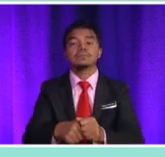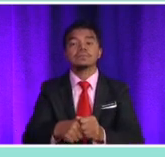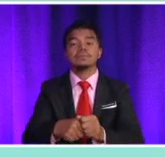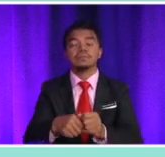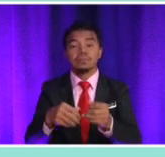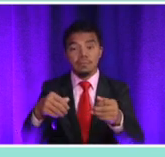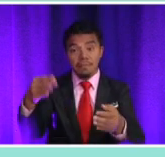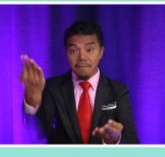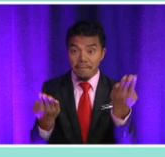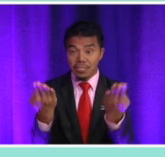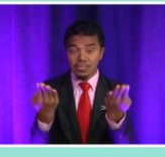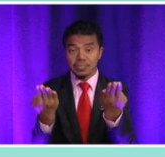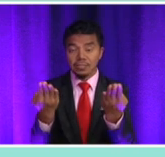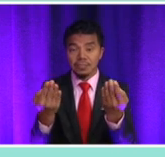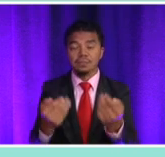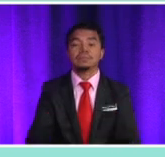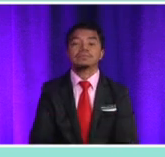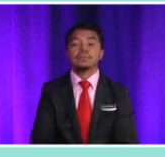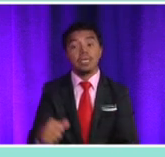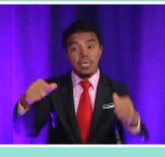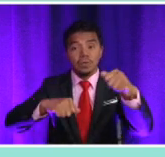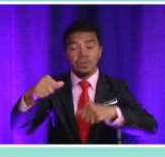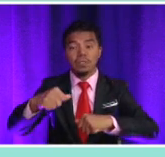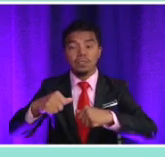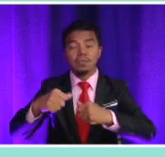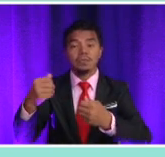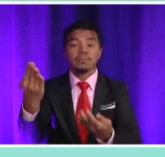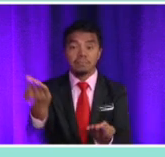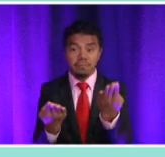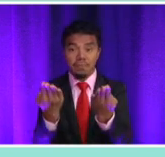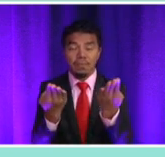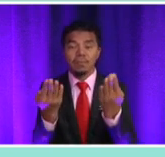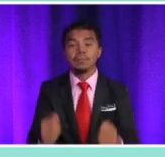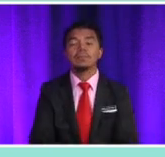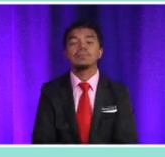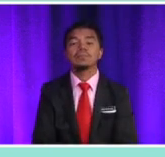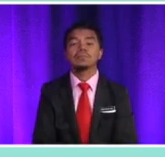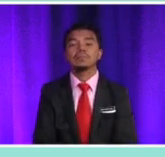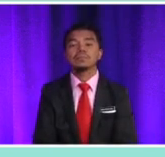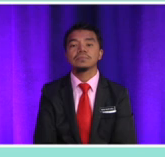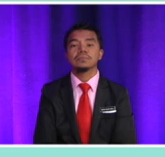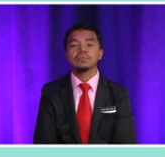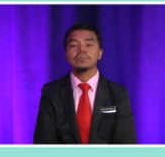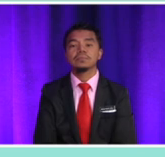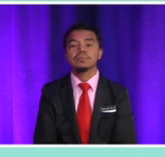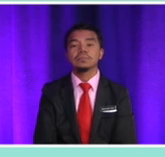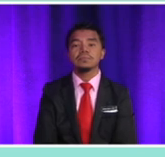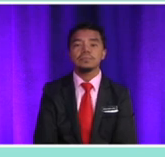itu adalah maklumat tentang Encik Yusuf ketika bersekolah saya sering pulang Ali dari kualitas